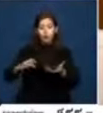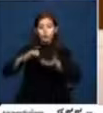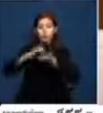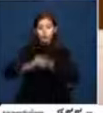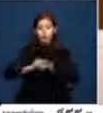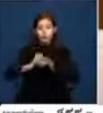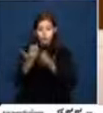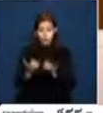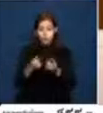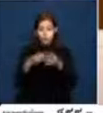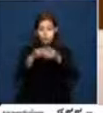รัฐมนตรีเพื่อขอความเป็น